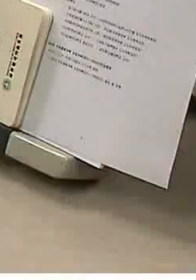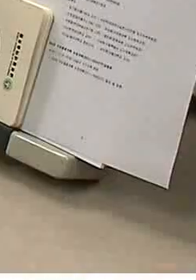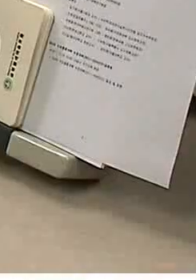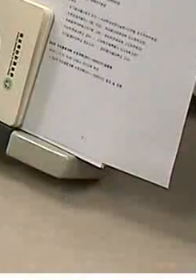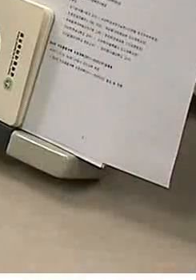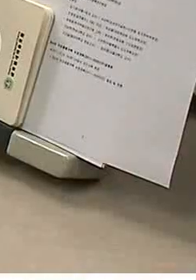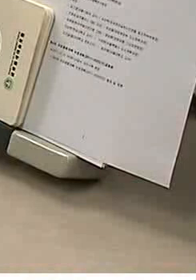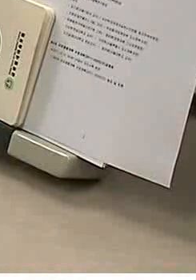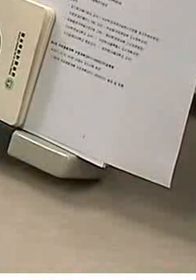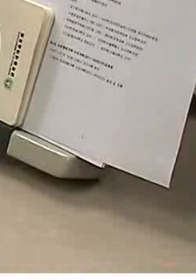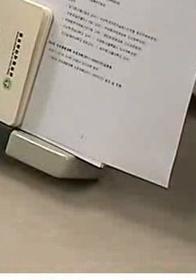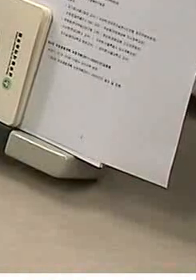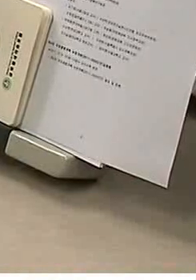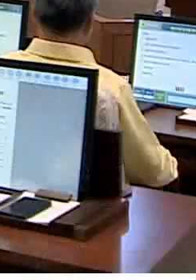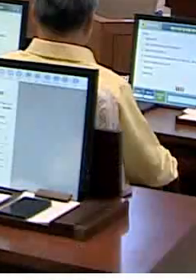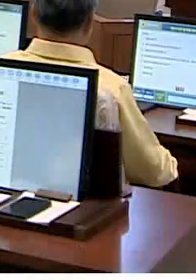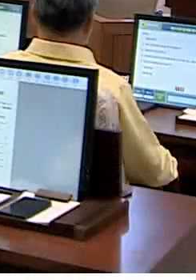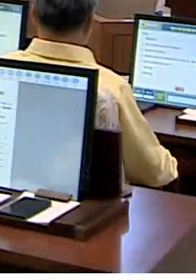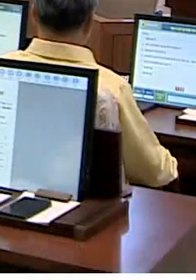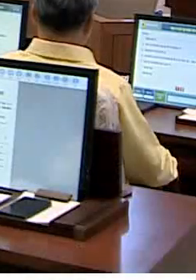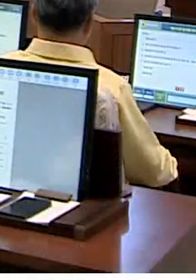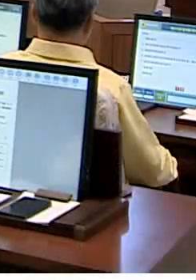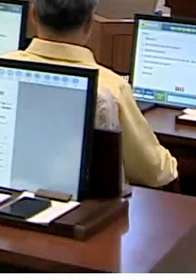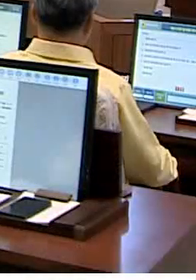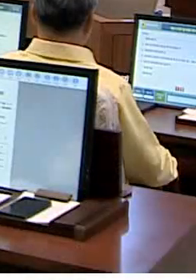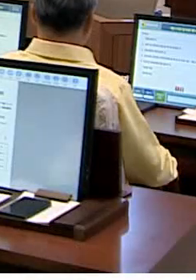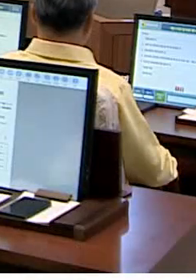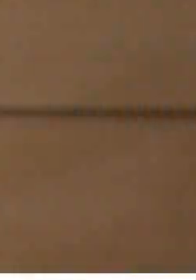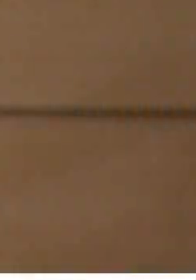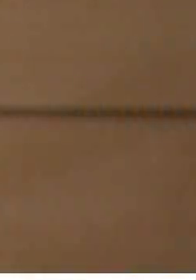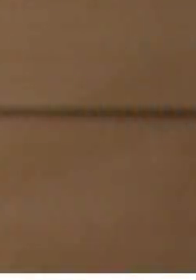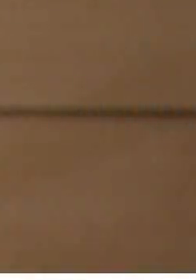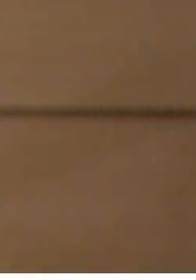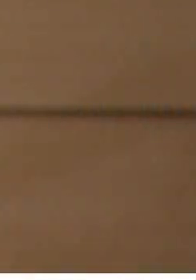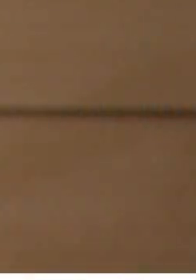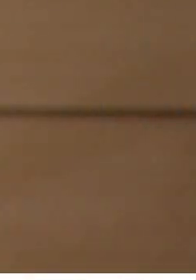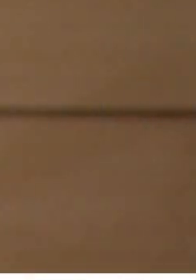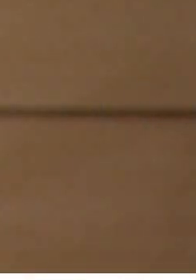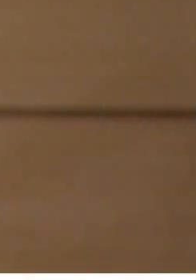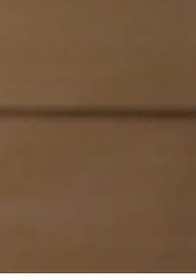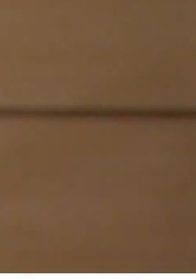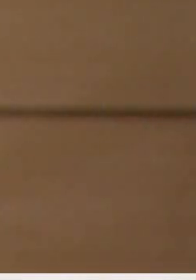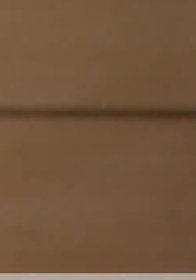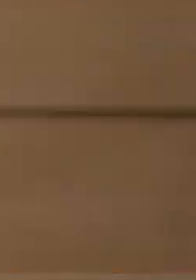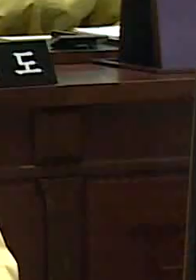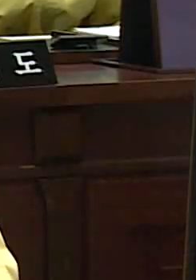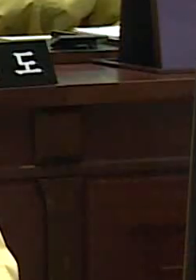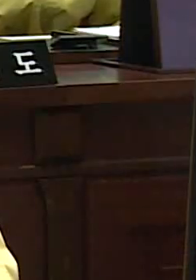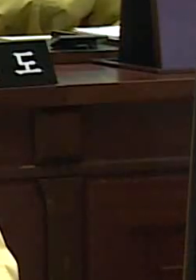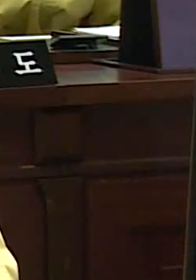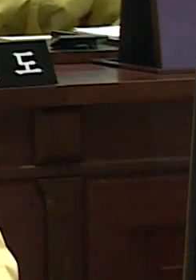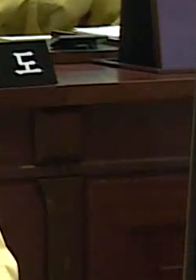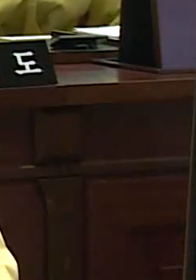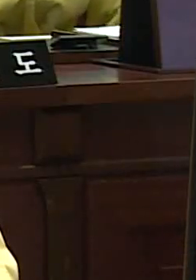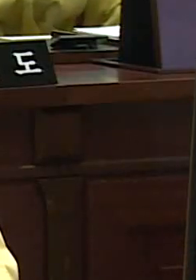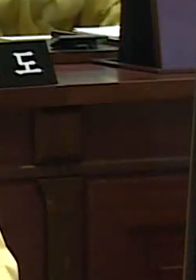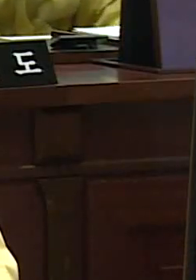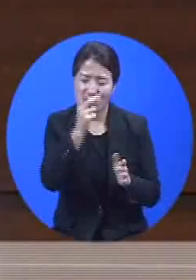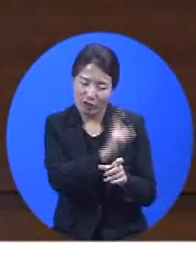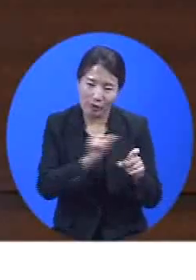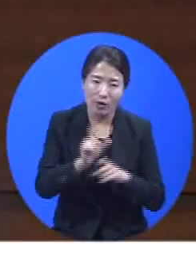임직원들의 임금 체계를 개편하고 도청센터 파견 연구원을 늘려 경북 관련 연구 비중을 높이겠다고